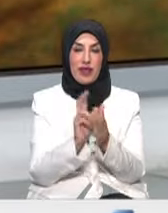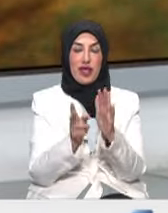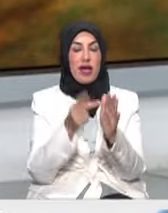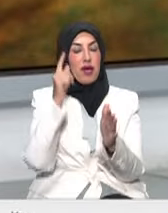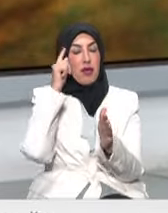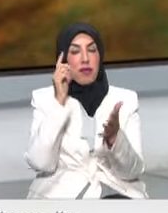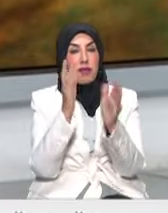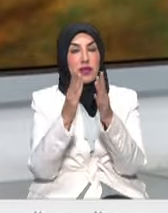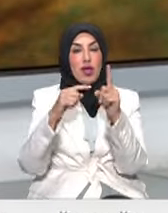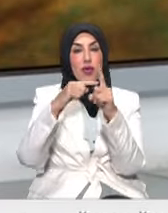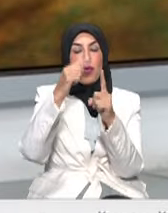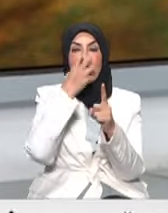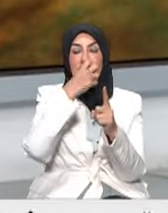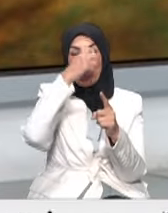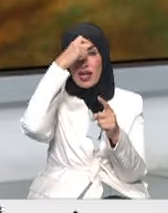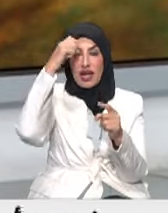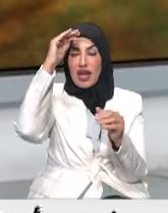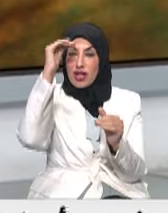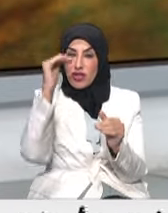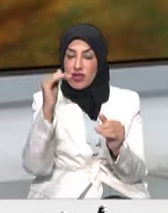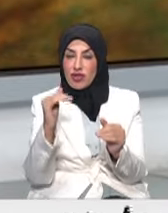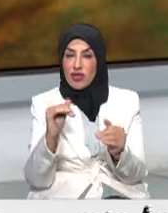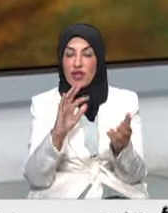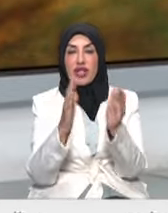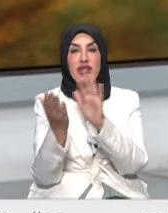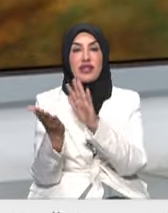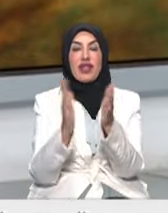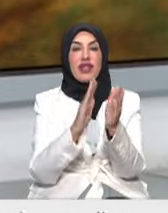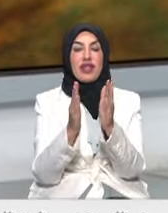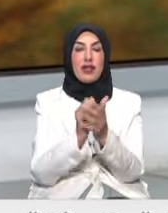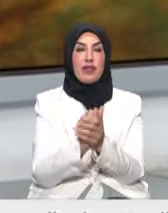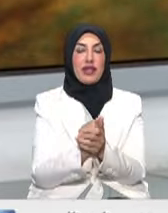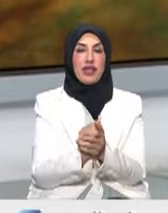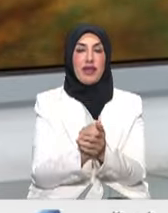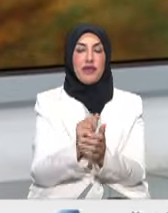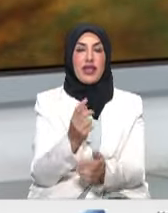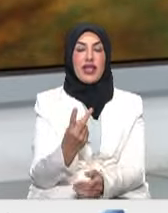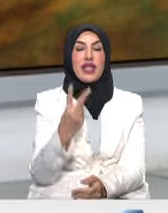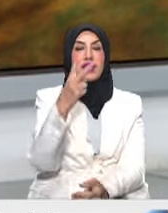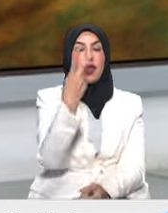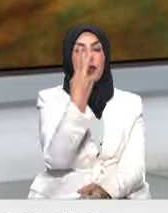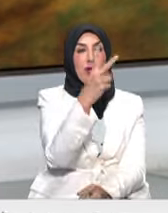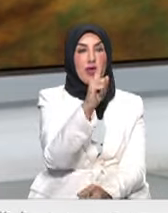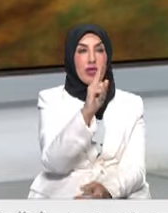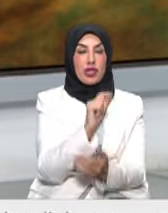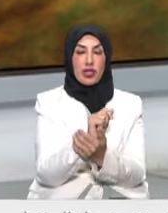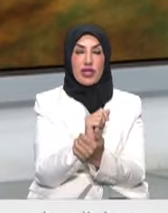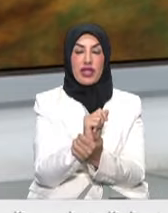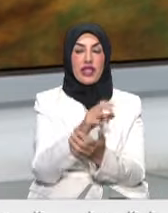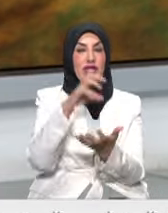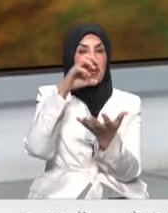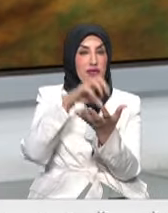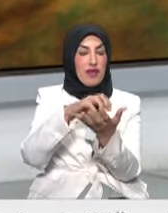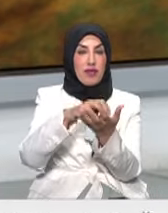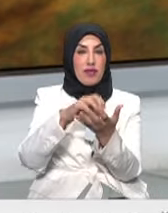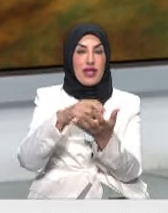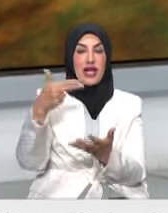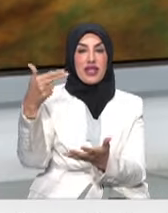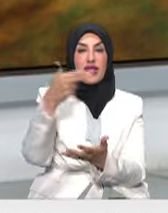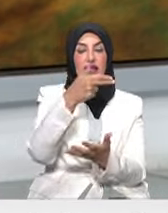تكون درجات الحرارة الصغرى في الساعات القليلة القادمة متفاوتة ما بين 27 درجة مئوية في المناطق الغربية من دولة